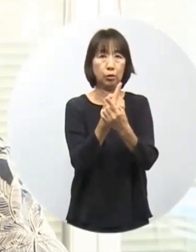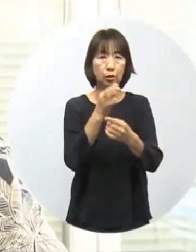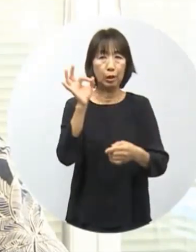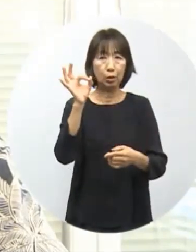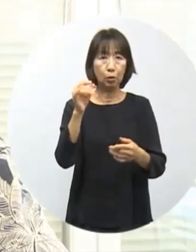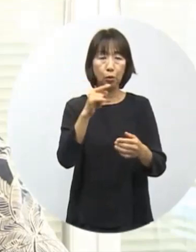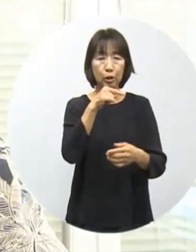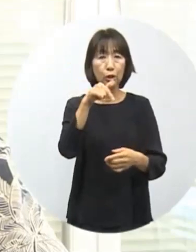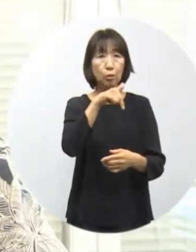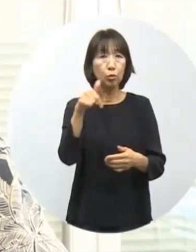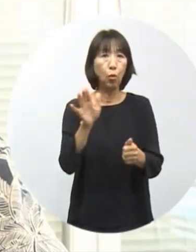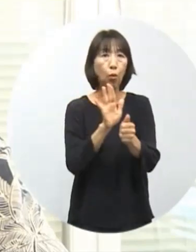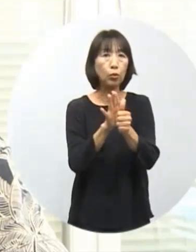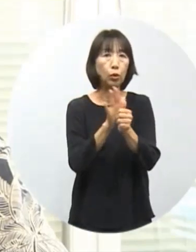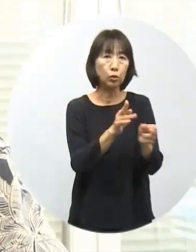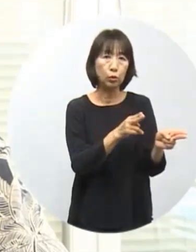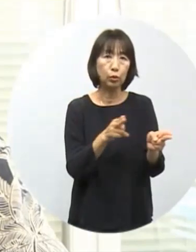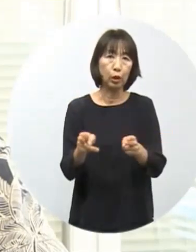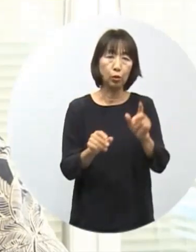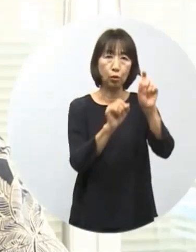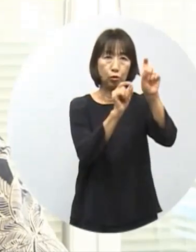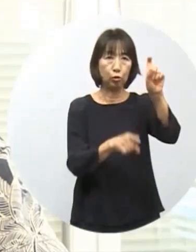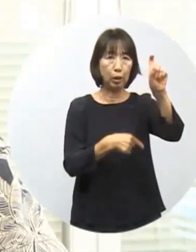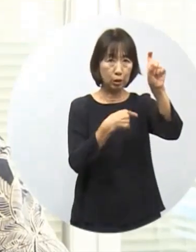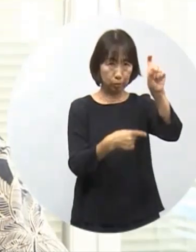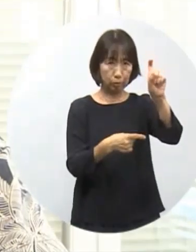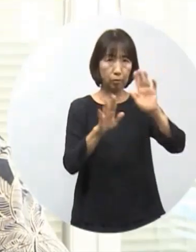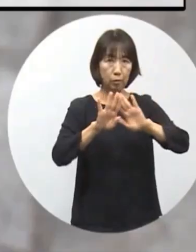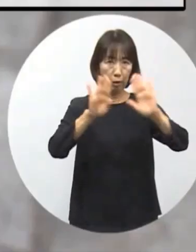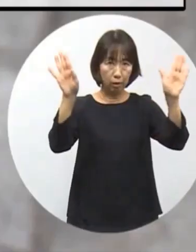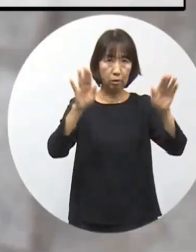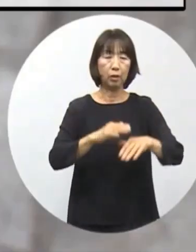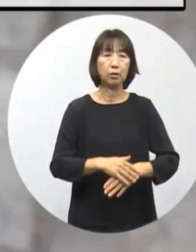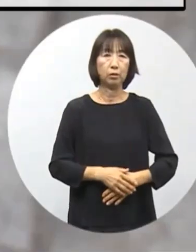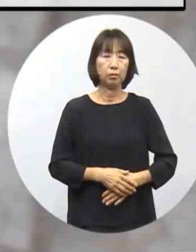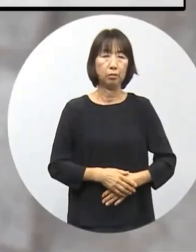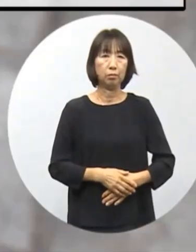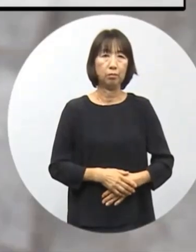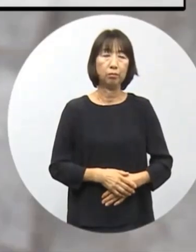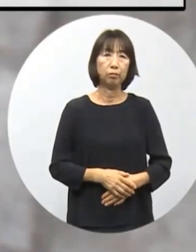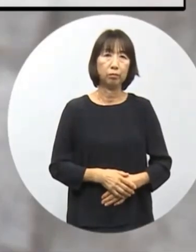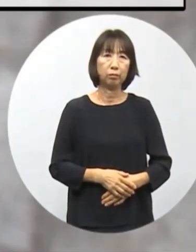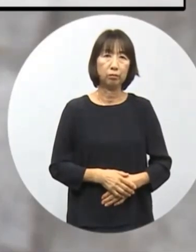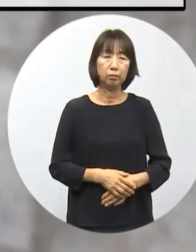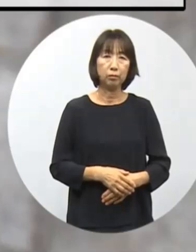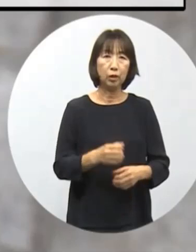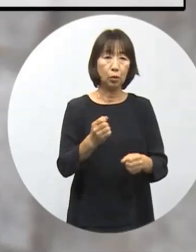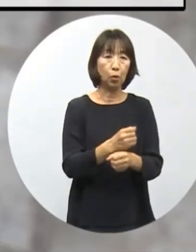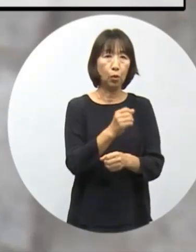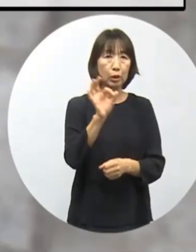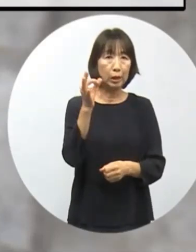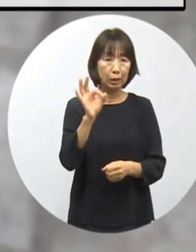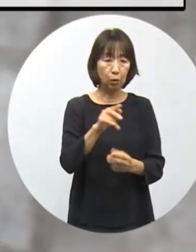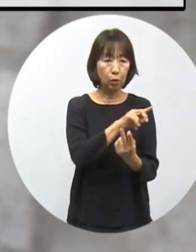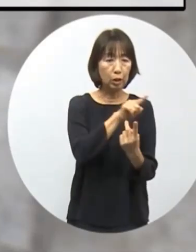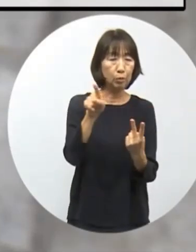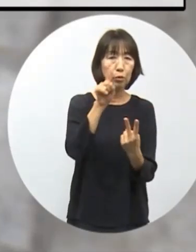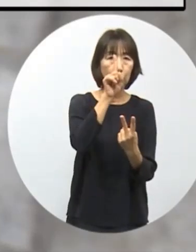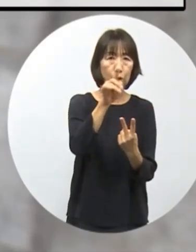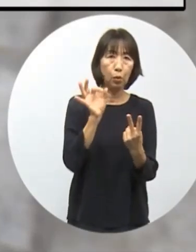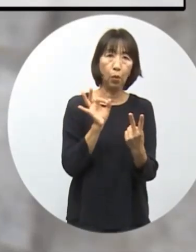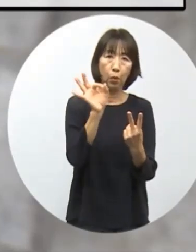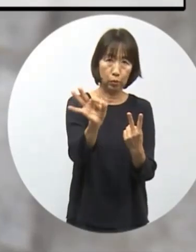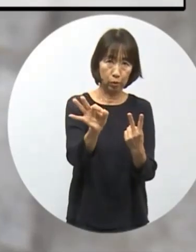用の一部を補助する制度を10月1日より開始します。補助額については工事費の2分の1を補助します